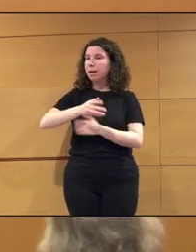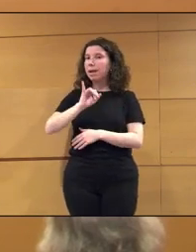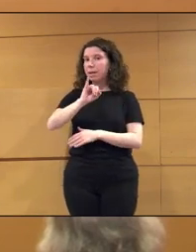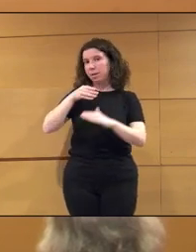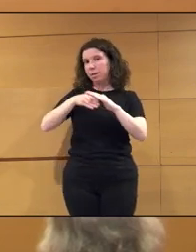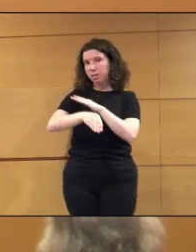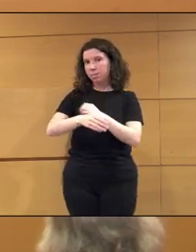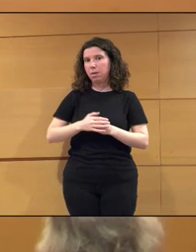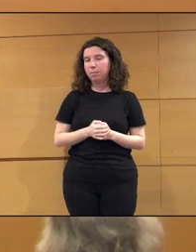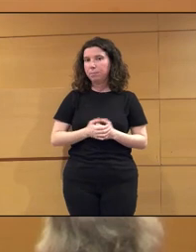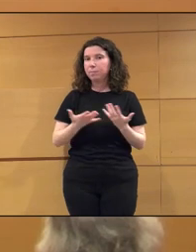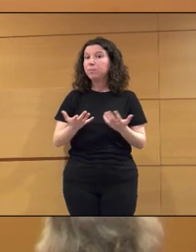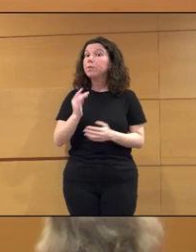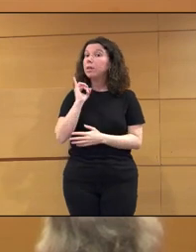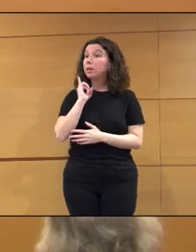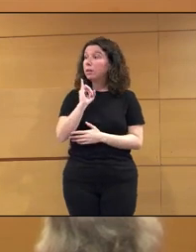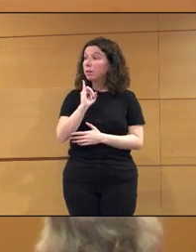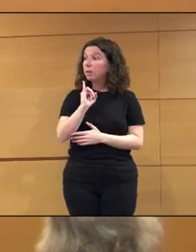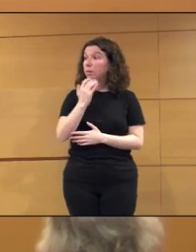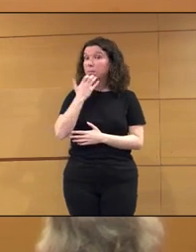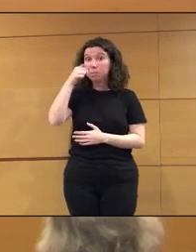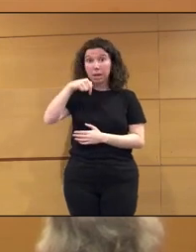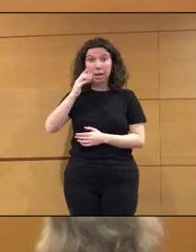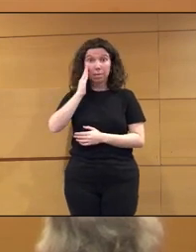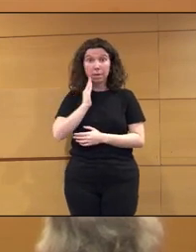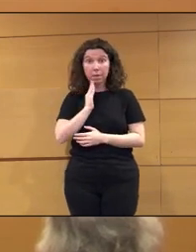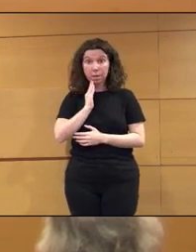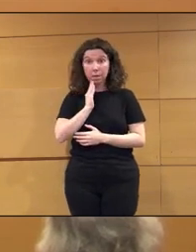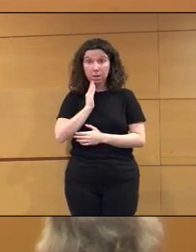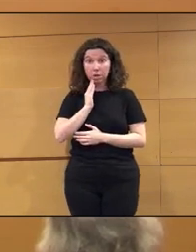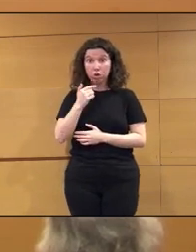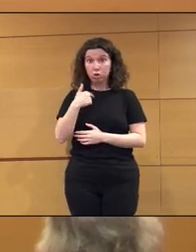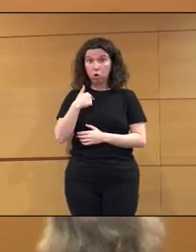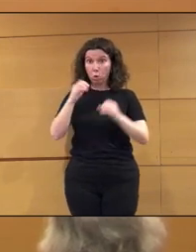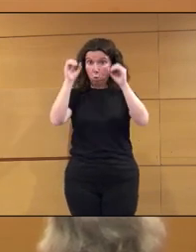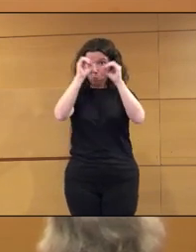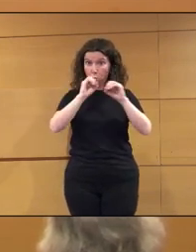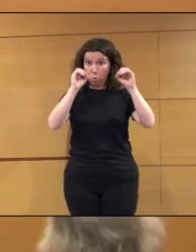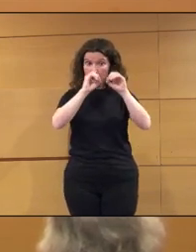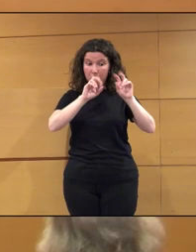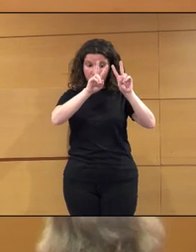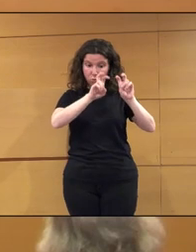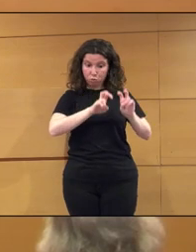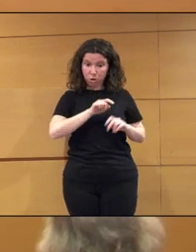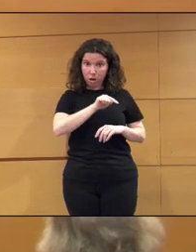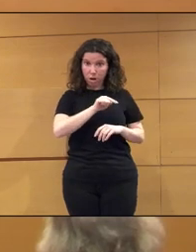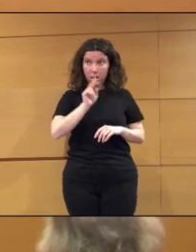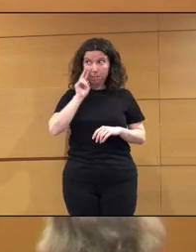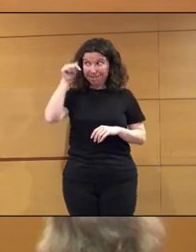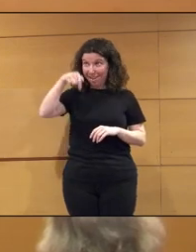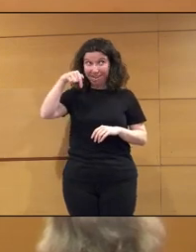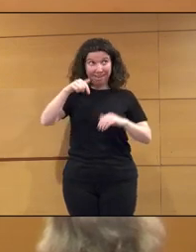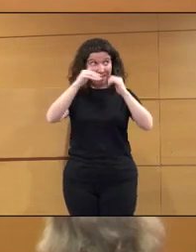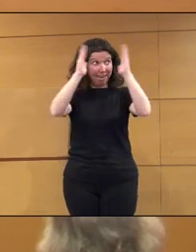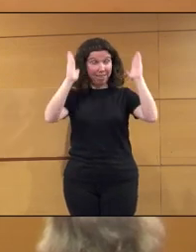accessible. I quan avui aquest matí he buscat al Google, he vist que aquest edifici